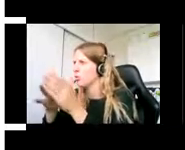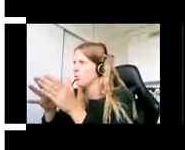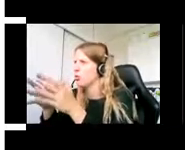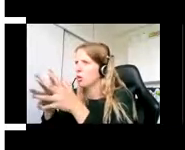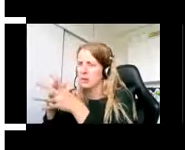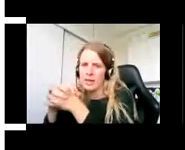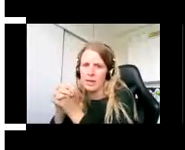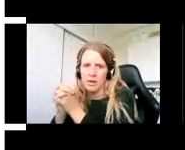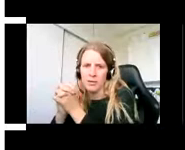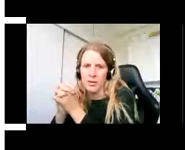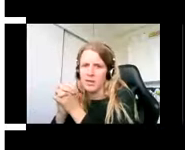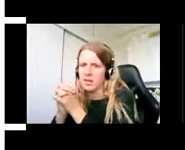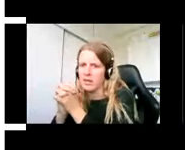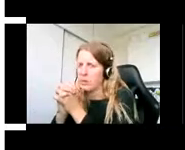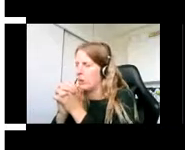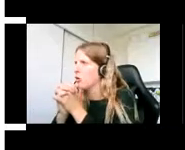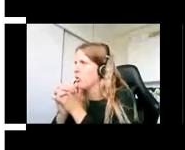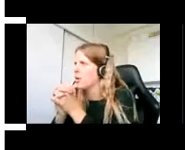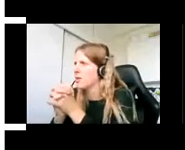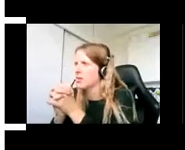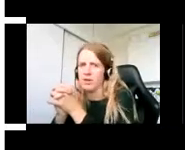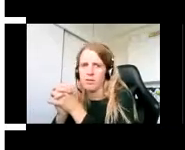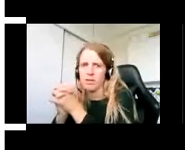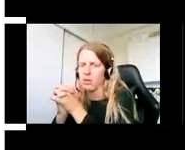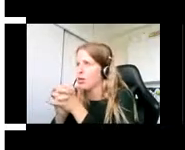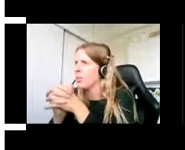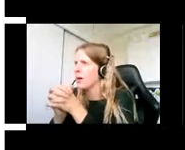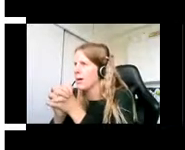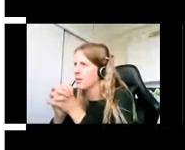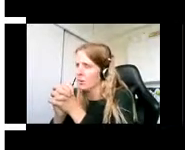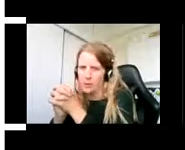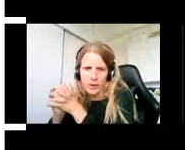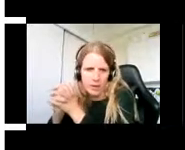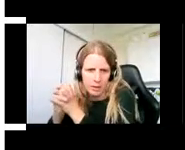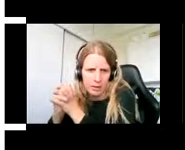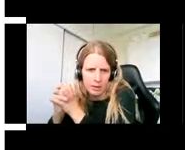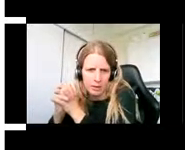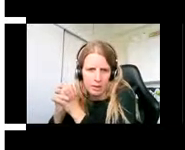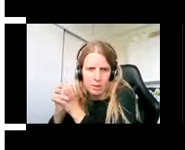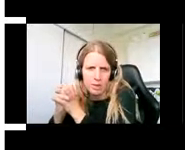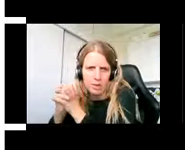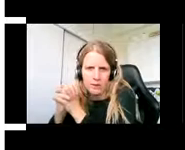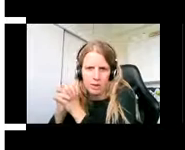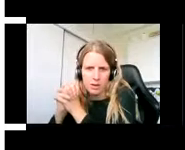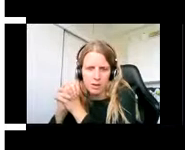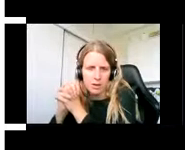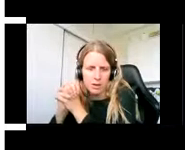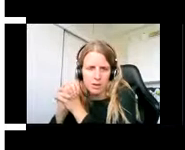die procedure volgen we. Daarin is die transparante communicatie zeker en vast een belangrijke tip.